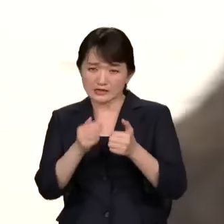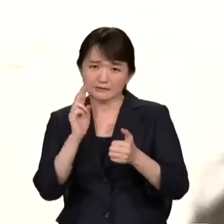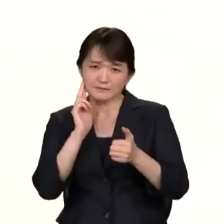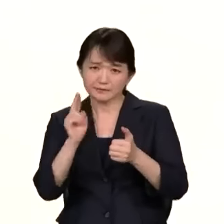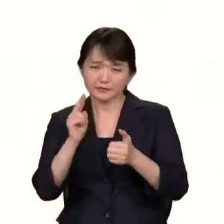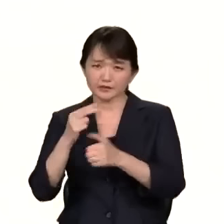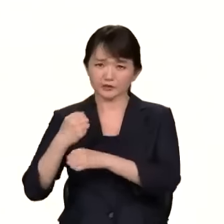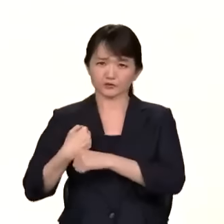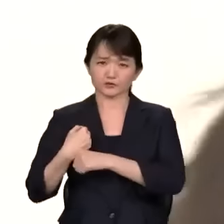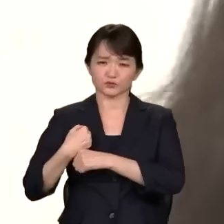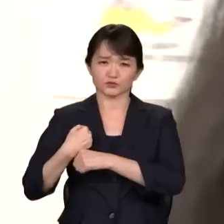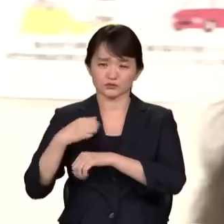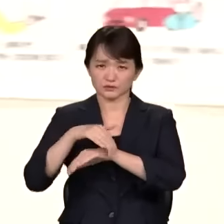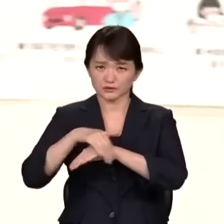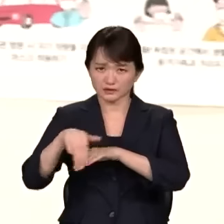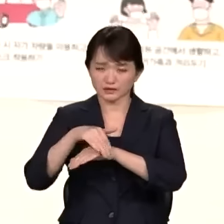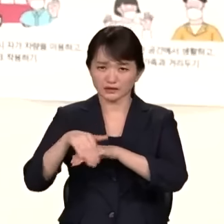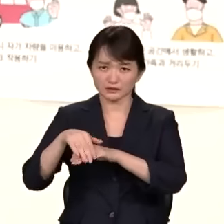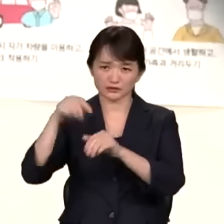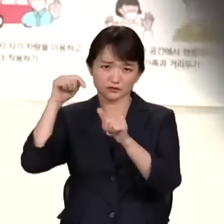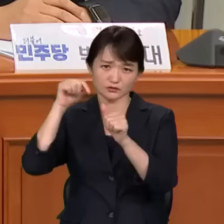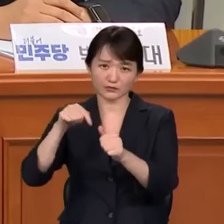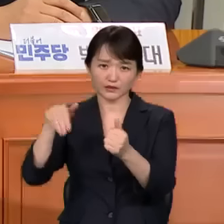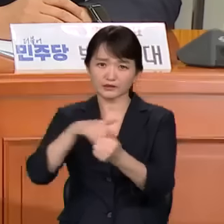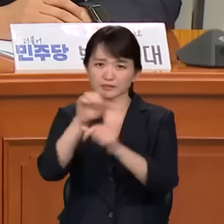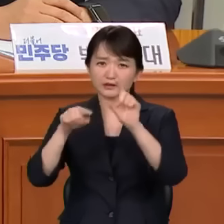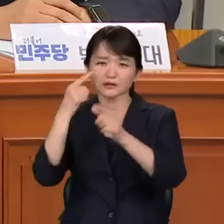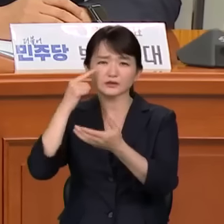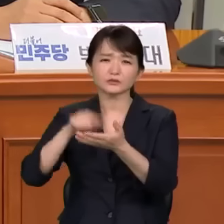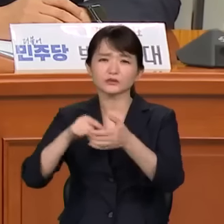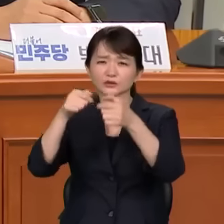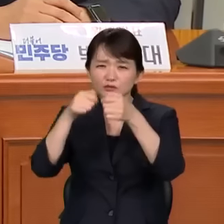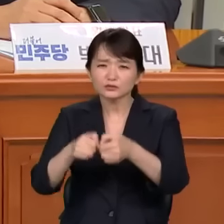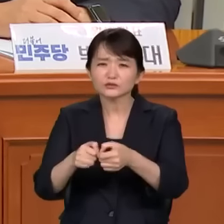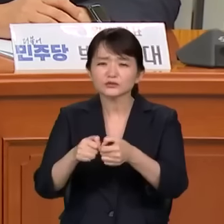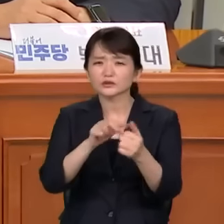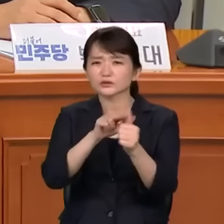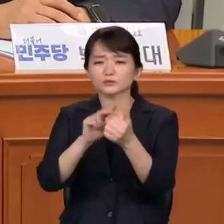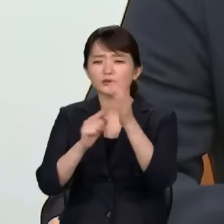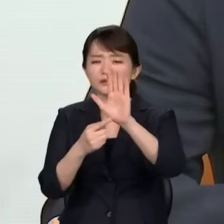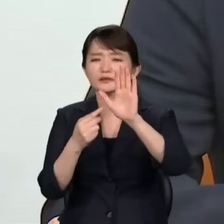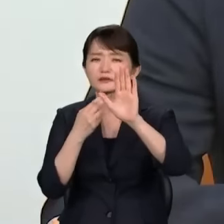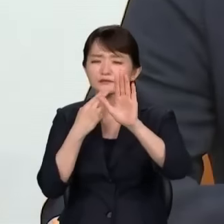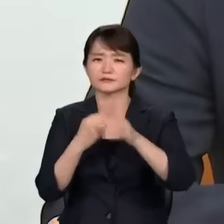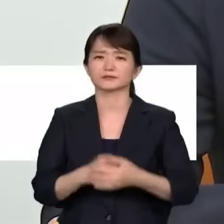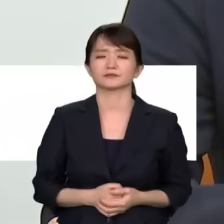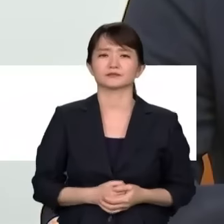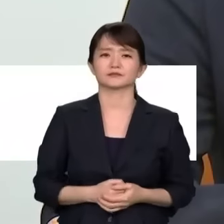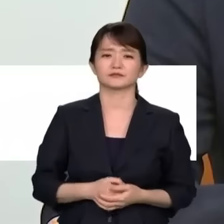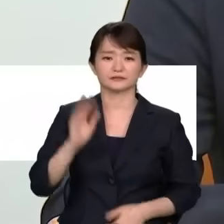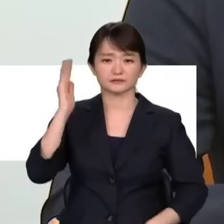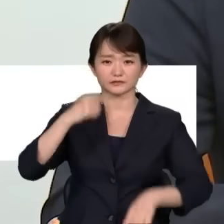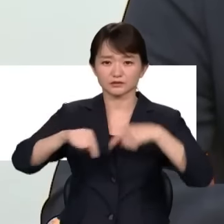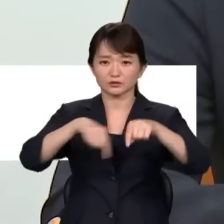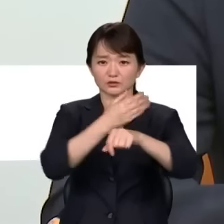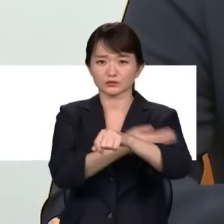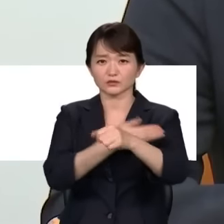계엄령을 선포할 것이란 정황을 포착했다는 주장인데 구체적인 정보는 밝히지 않았습니다. 최근 정권 흐름의